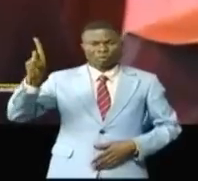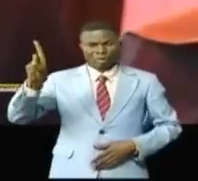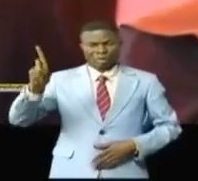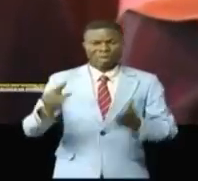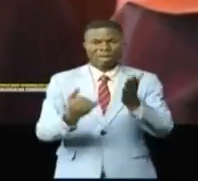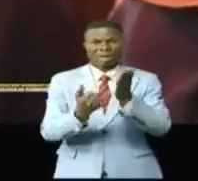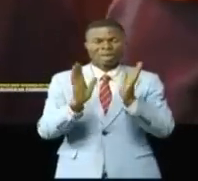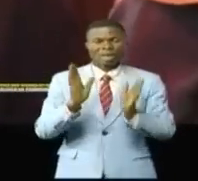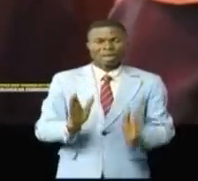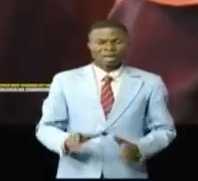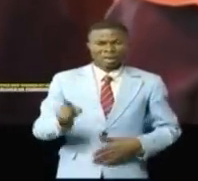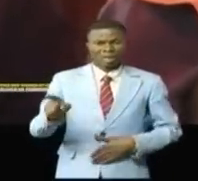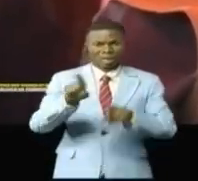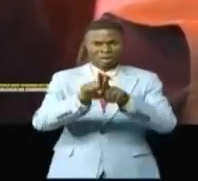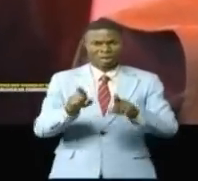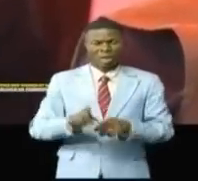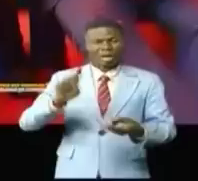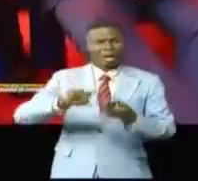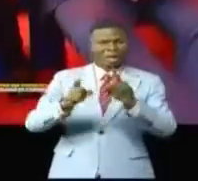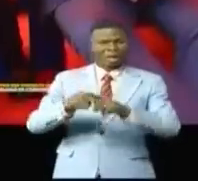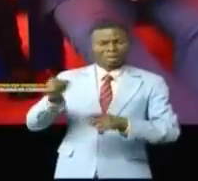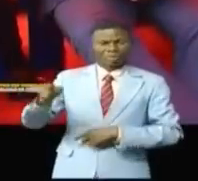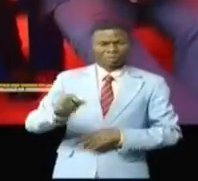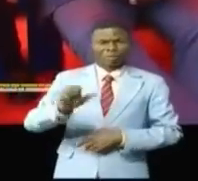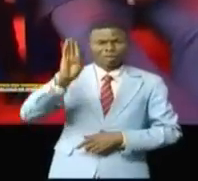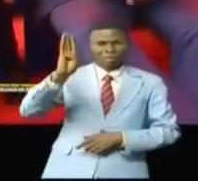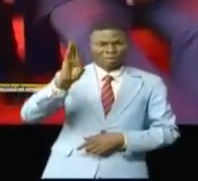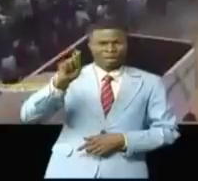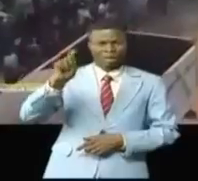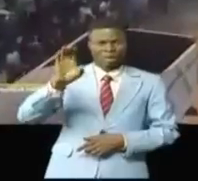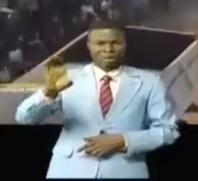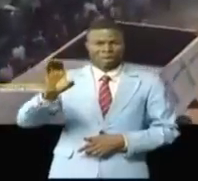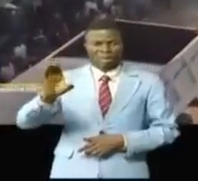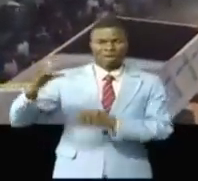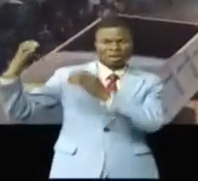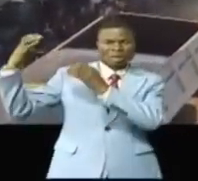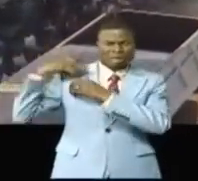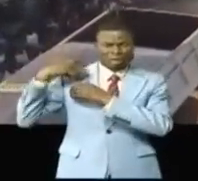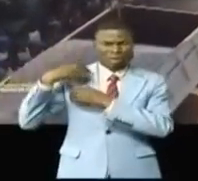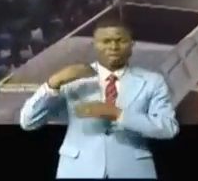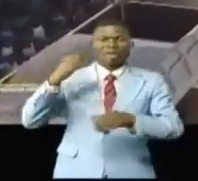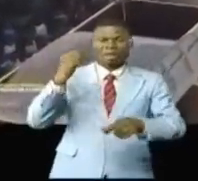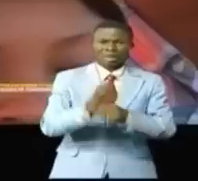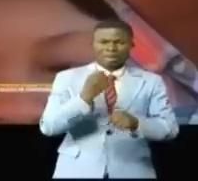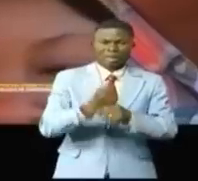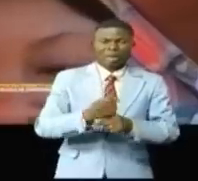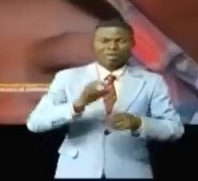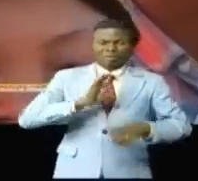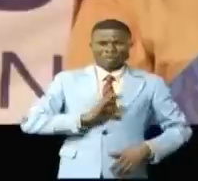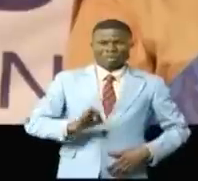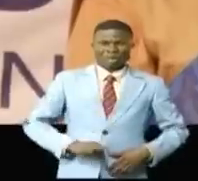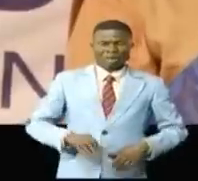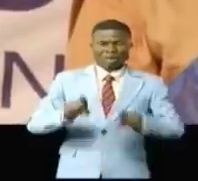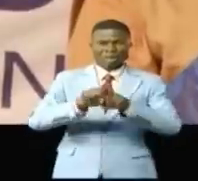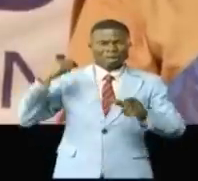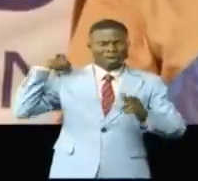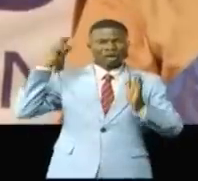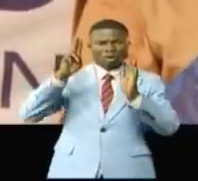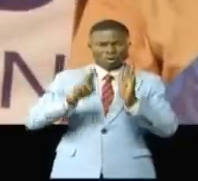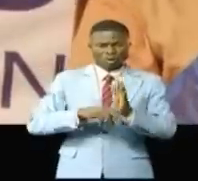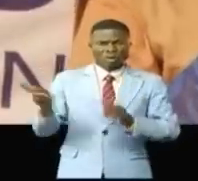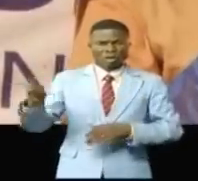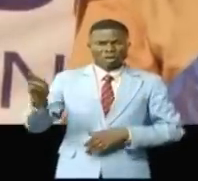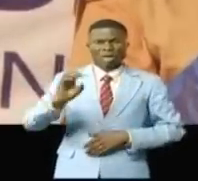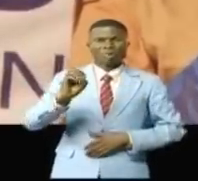Victor Tumba-Tchikela, son collègue du BTC, le chargé des missions du président de la République et le gouverneur du